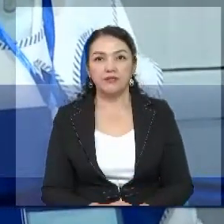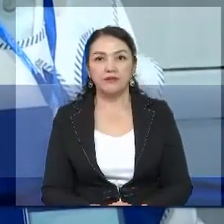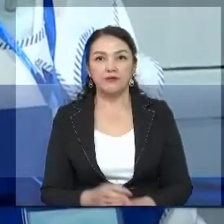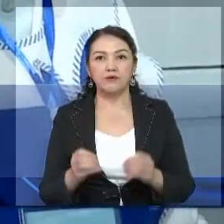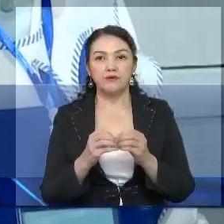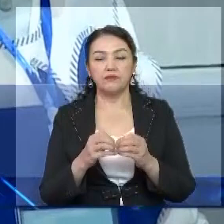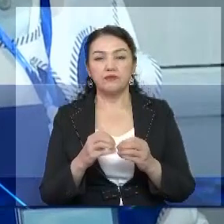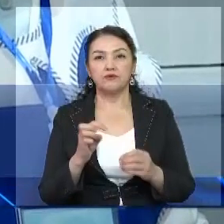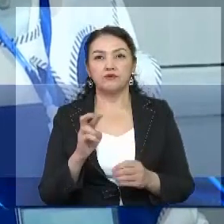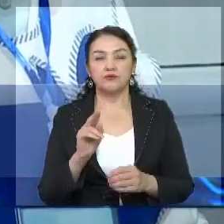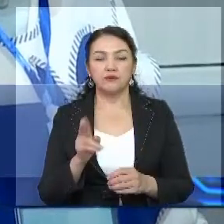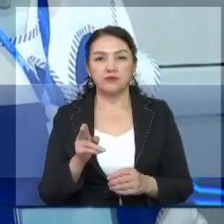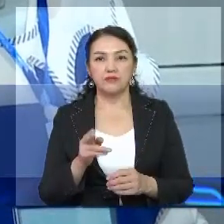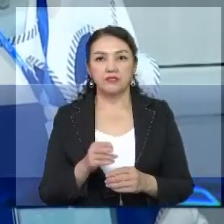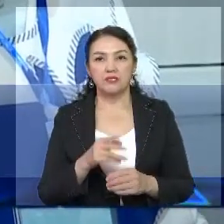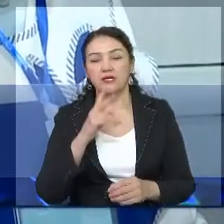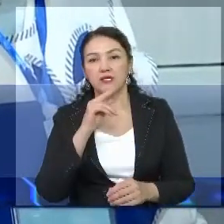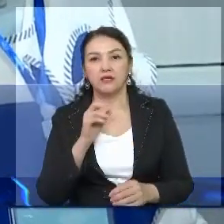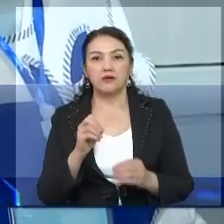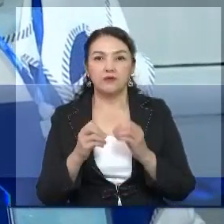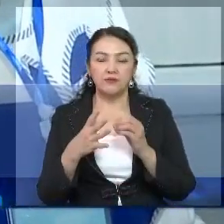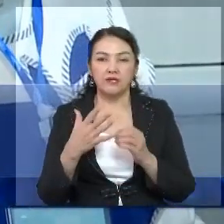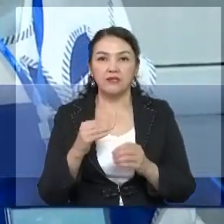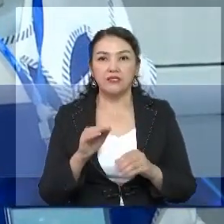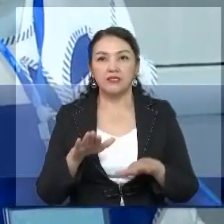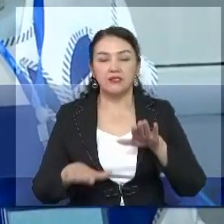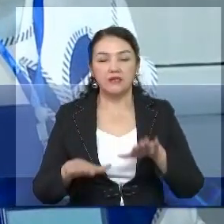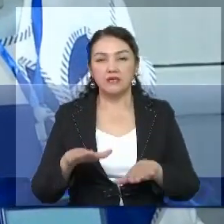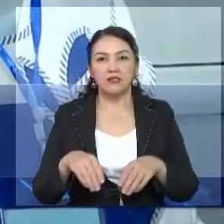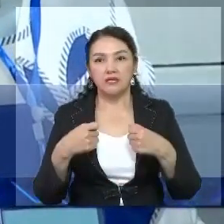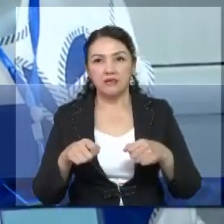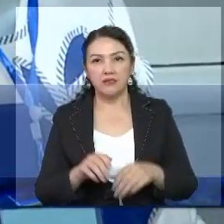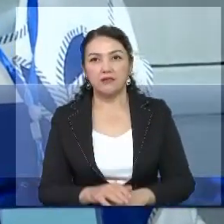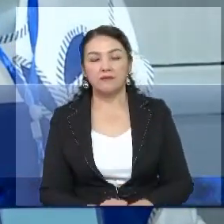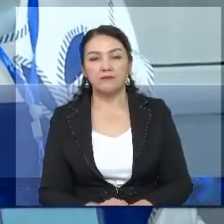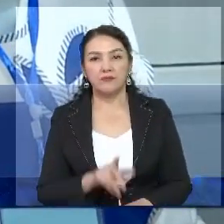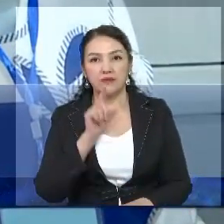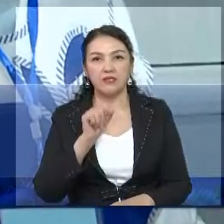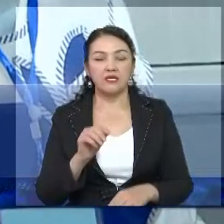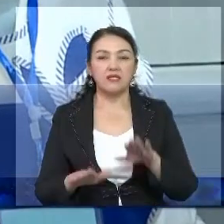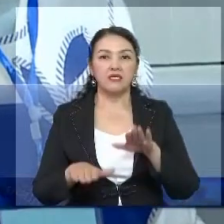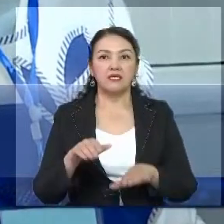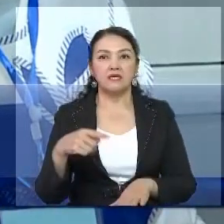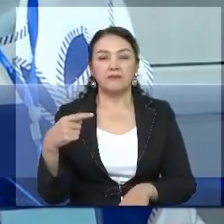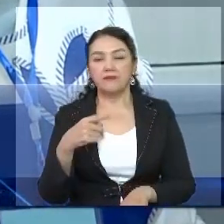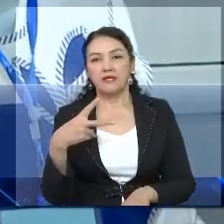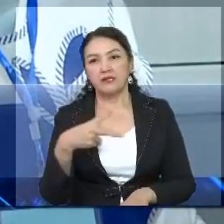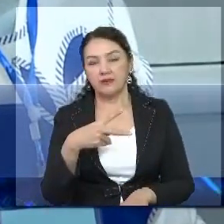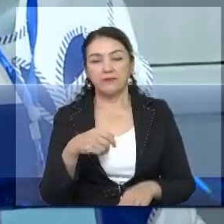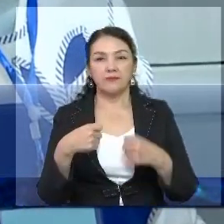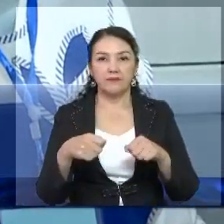штука. Қаздарды 15-ден сатып отырым, килограмы 3000-нан. Тауықтар килограмы 1,5-нан 2000-нан